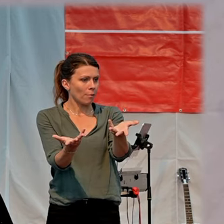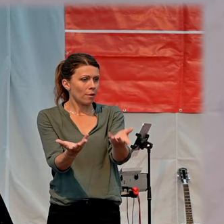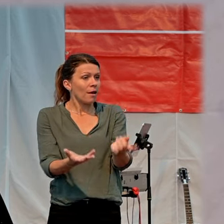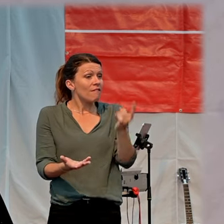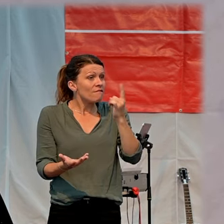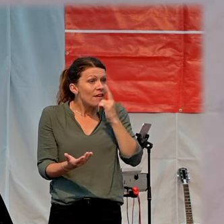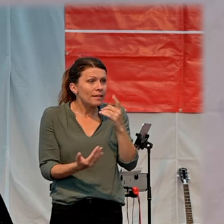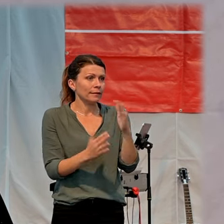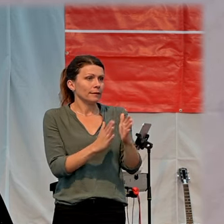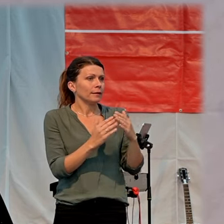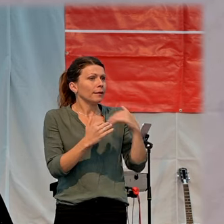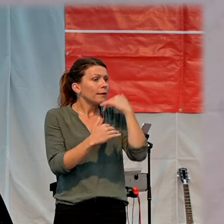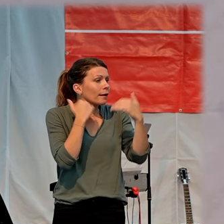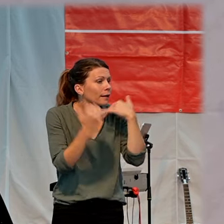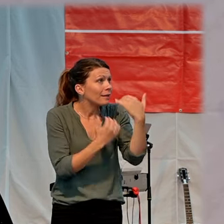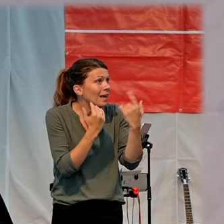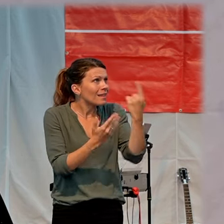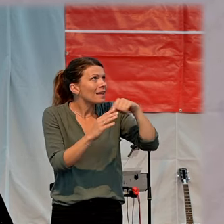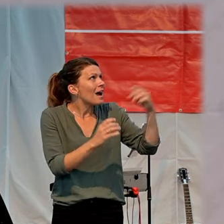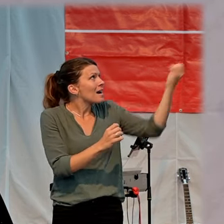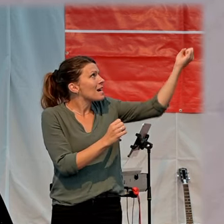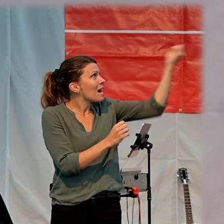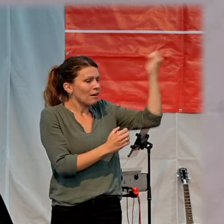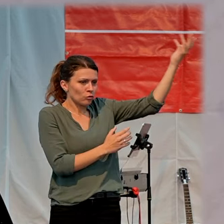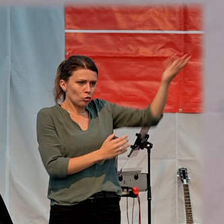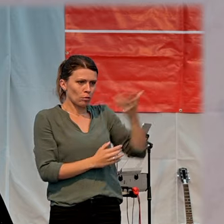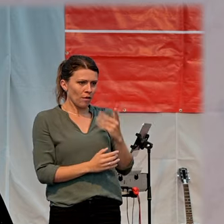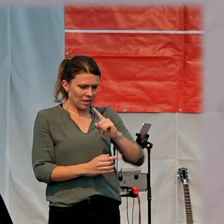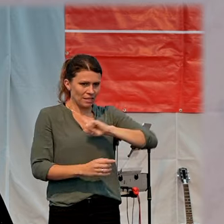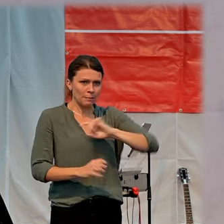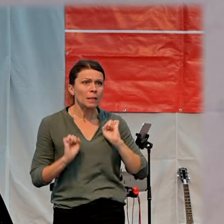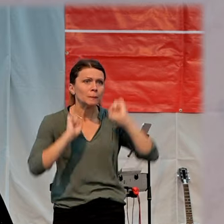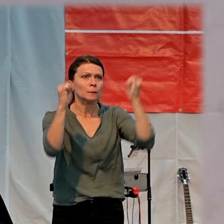dienst, dann empfängst du Kraft. Es kostet dich keine Kraft.